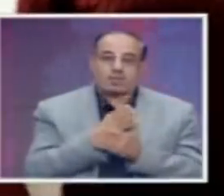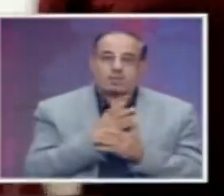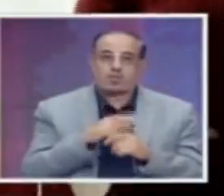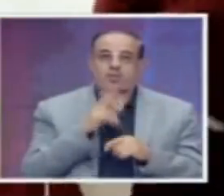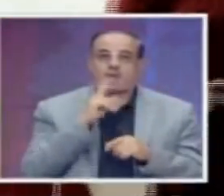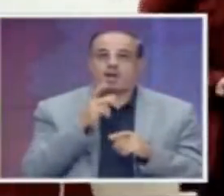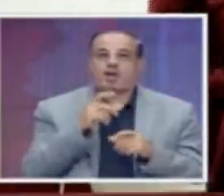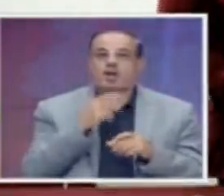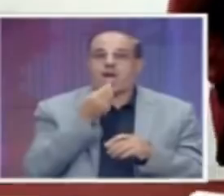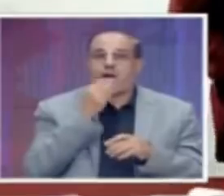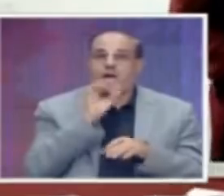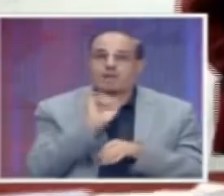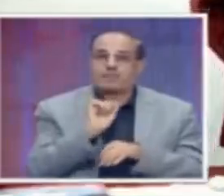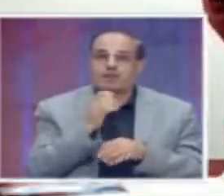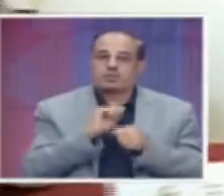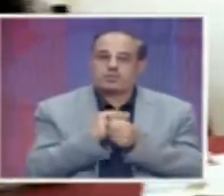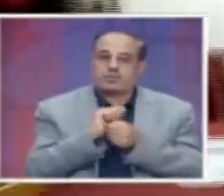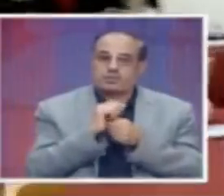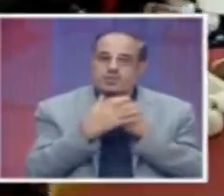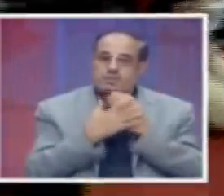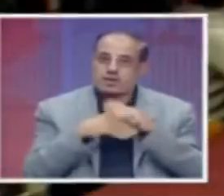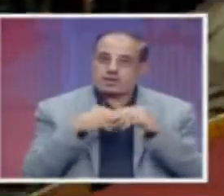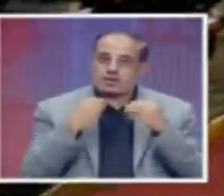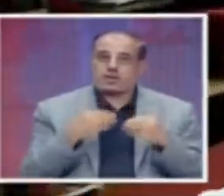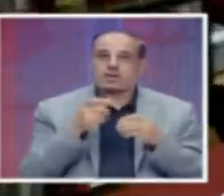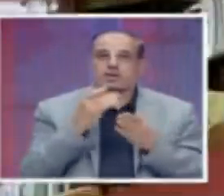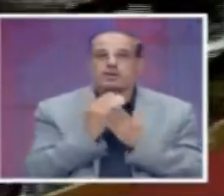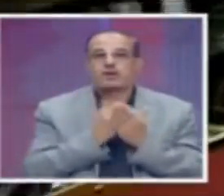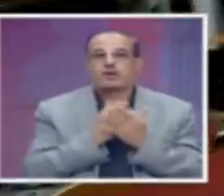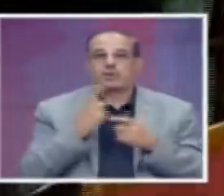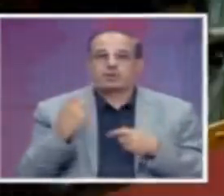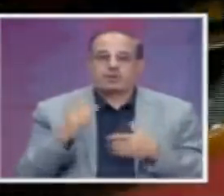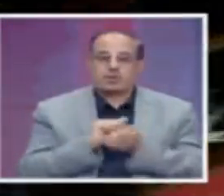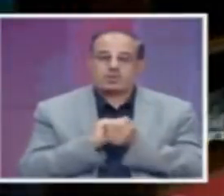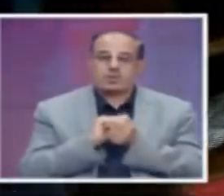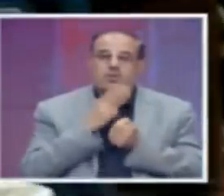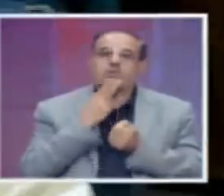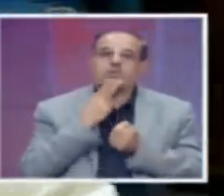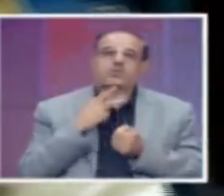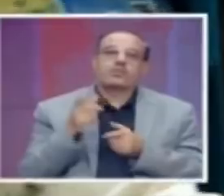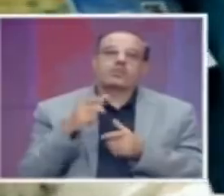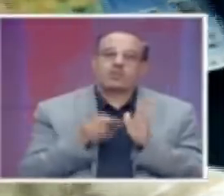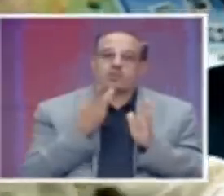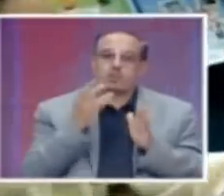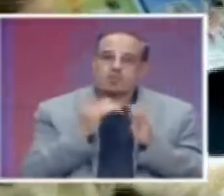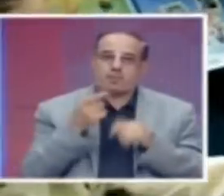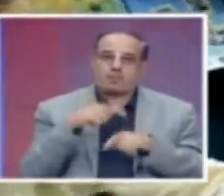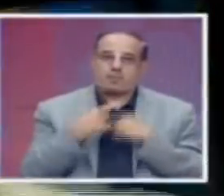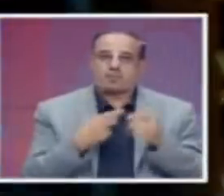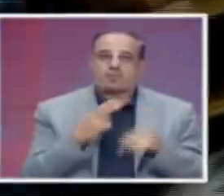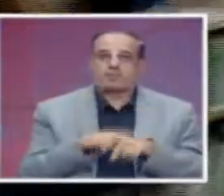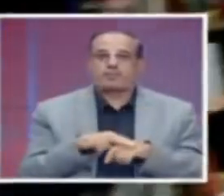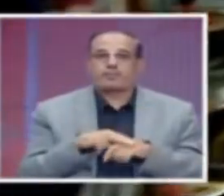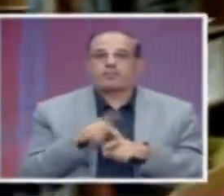التلاميذ بإحضار متعلقاتهم الشخصية، فضلا عن متابعة إجراءات التطهير والتعقيم التي تتم بشكل يومي،